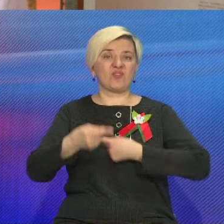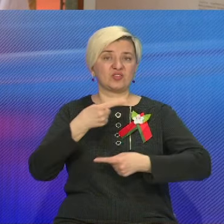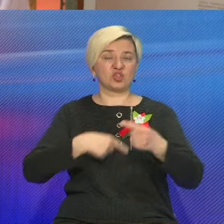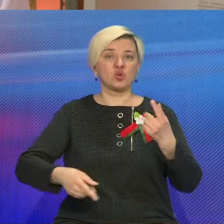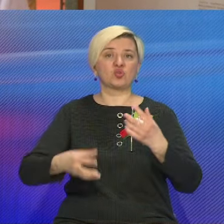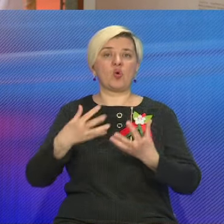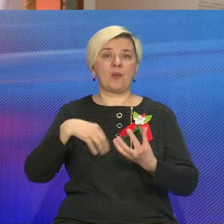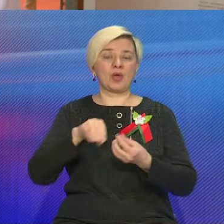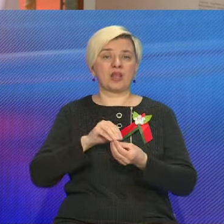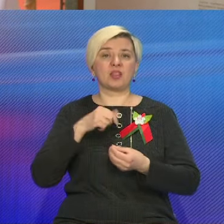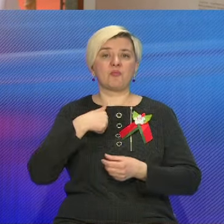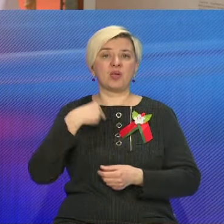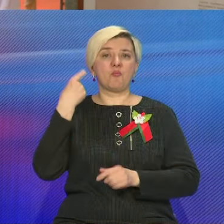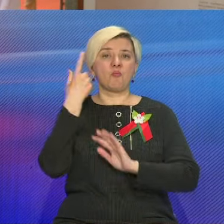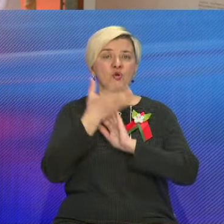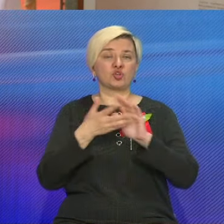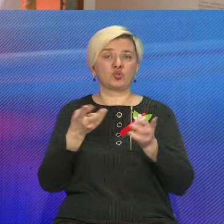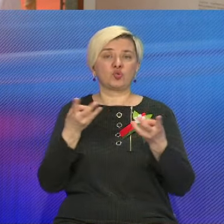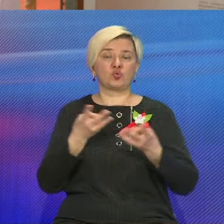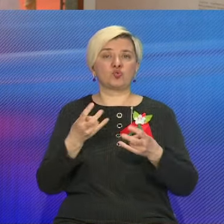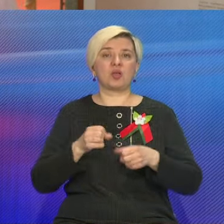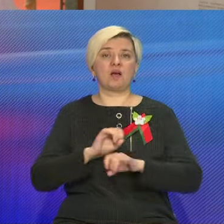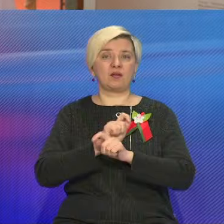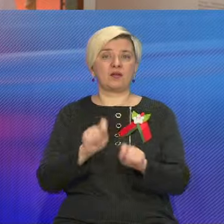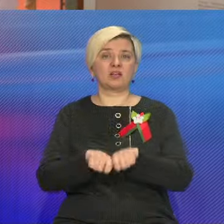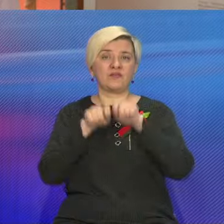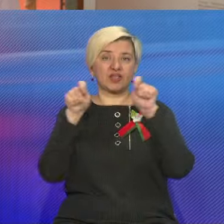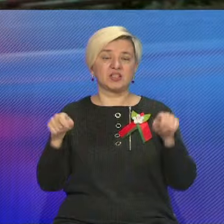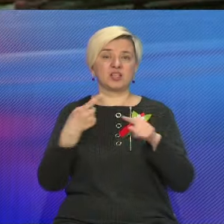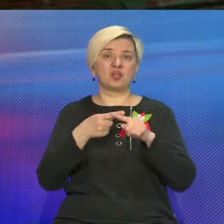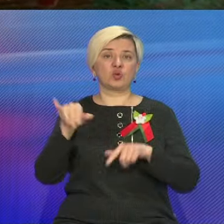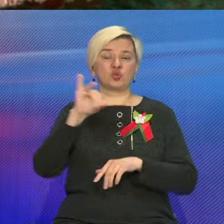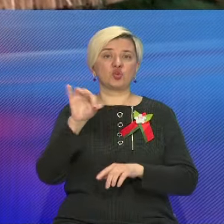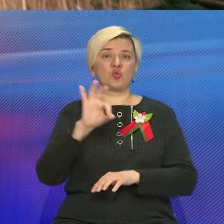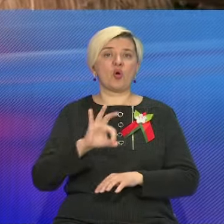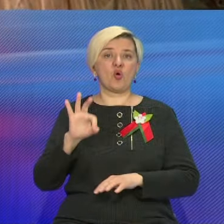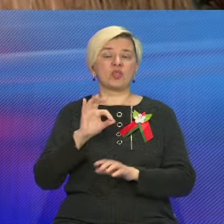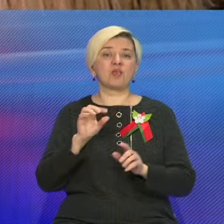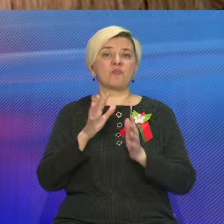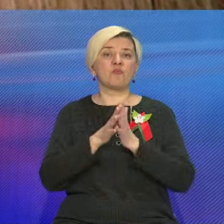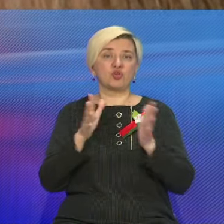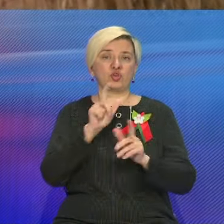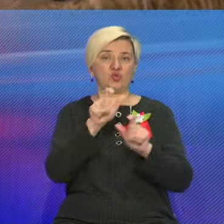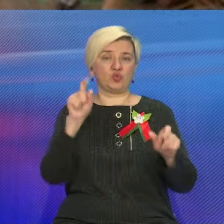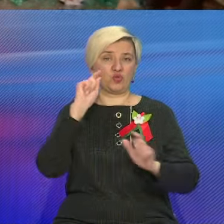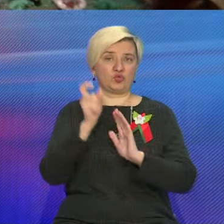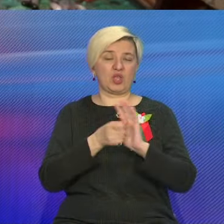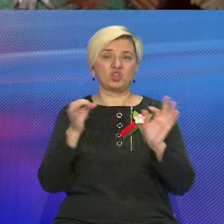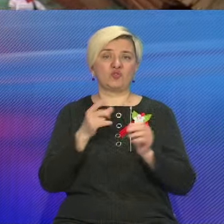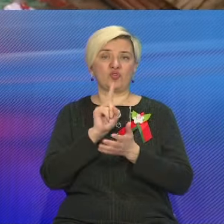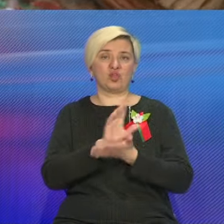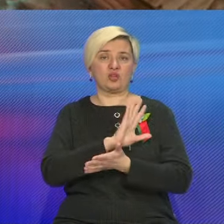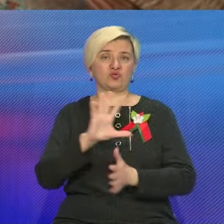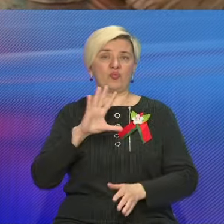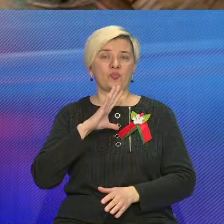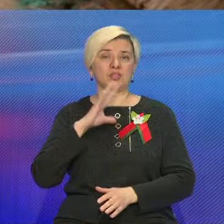что нужно осветить эту историю, чтобы о ней узнало как можно больше людей, потому что ничего не должно быть забыто. Макет апошняга